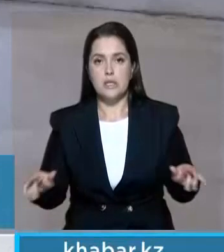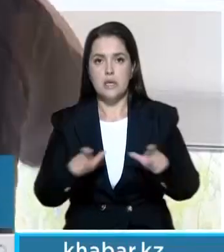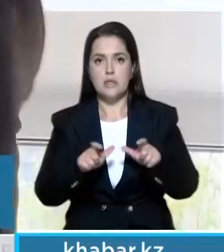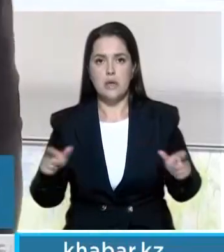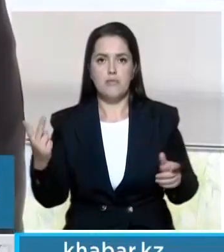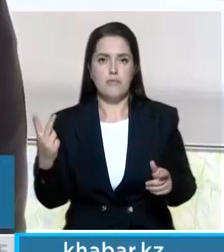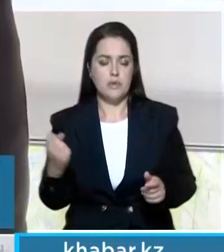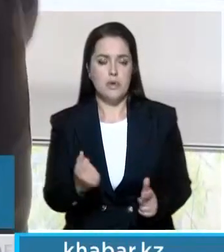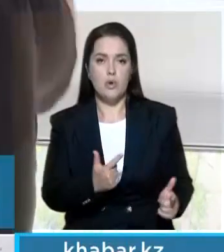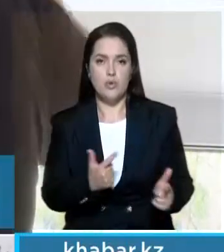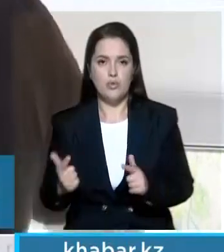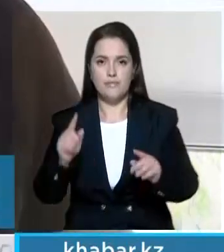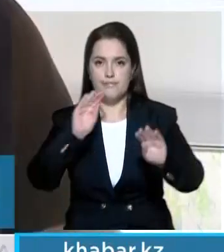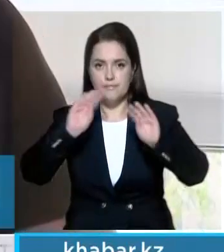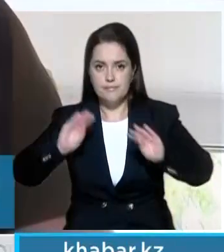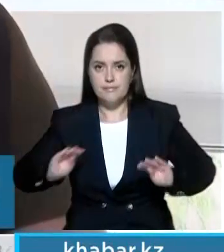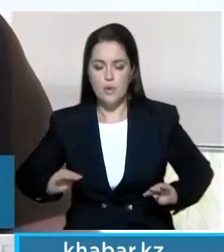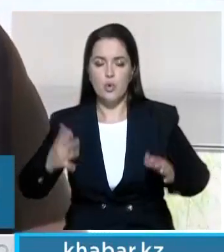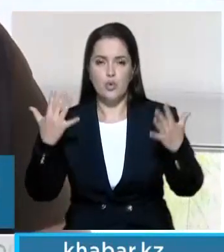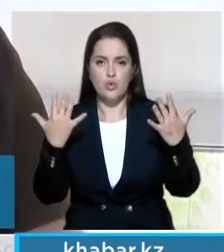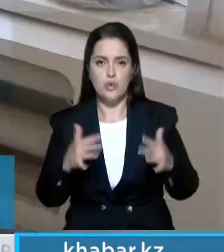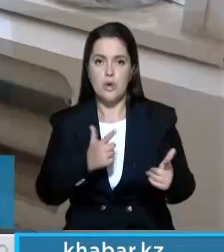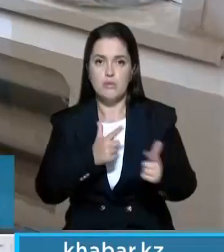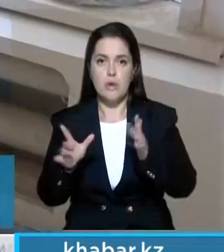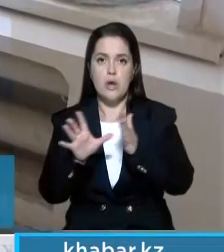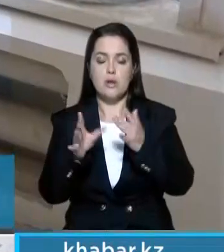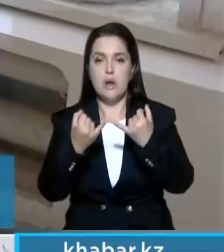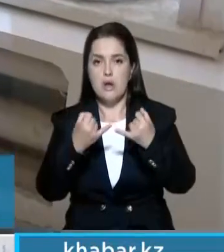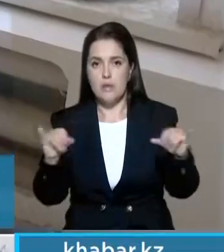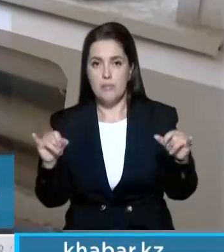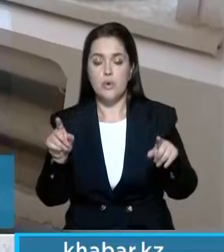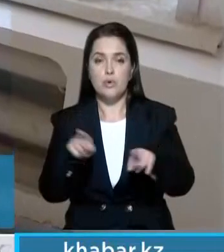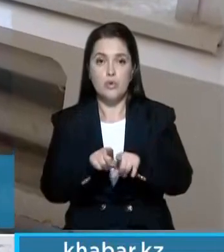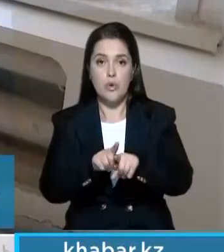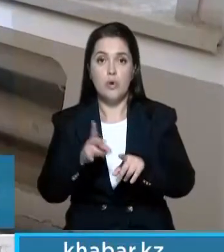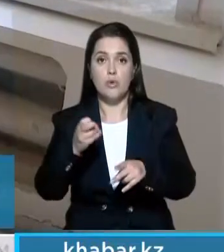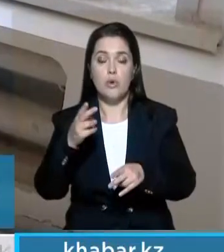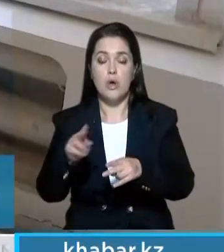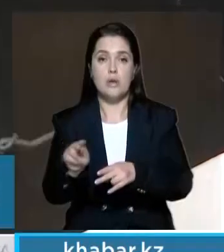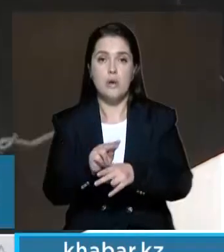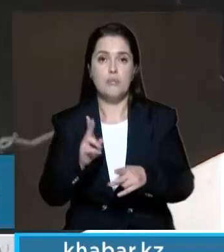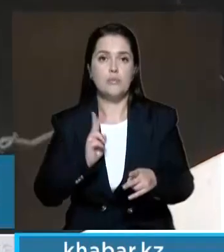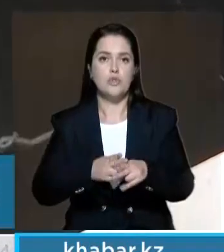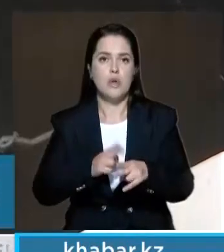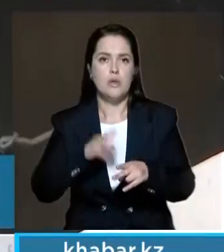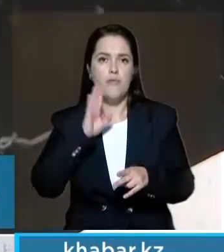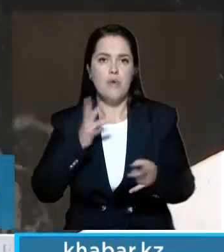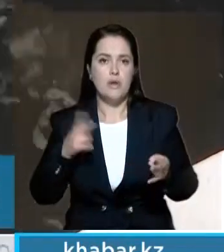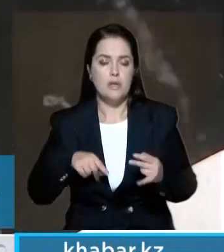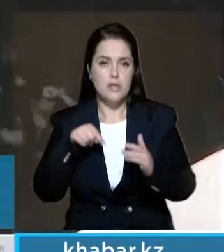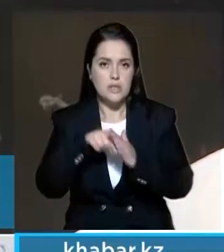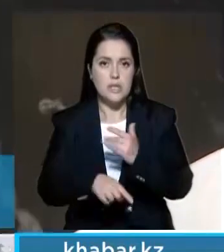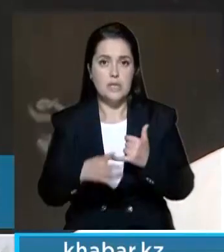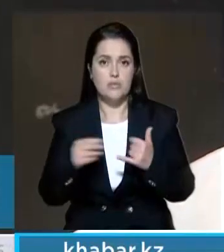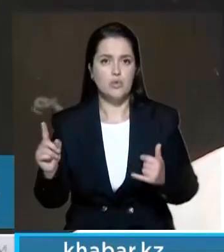две недели. Косметические работы уже выполнены, электроснабжение подведено. Но завершить ремонт мешают грунтовые воды. Строители ждут